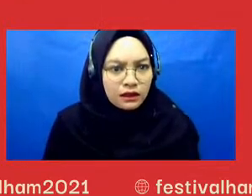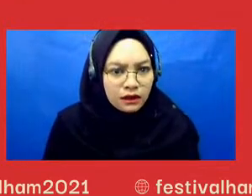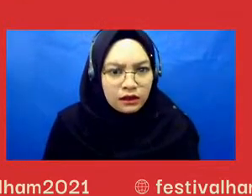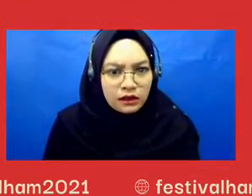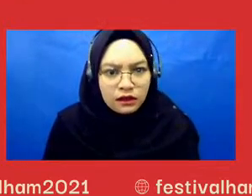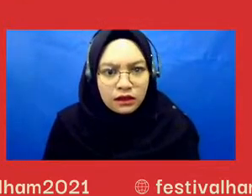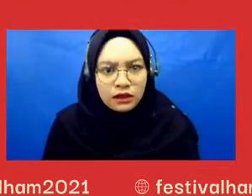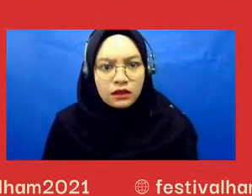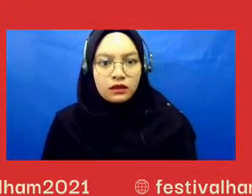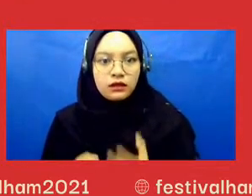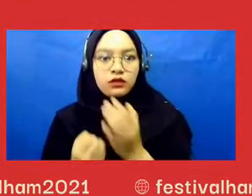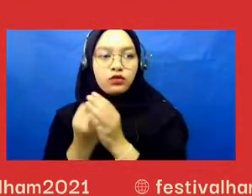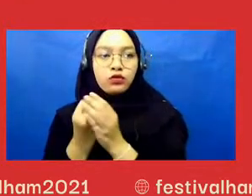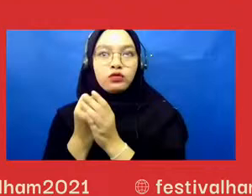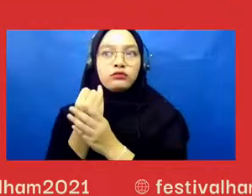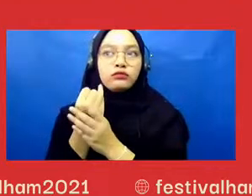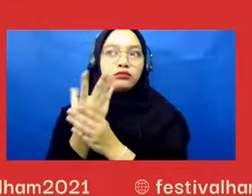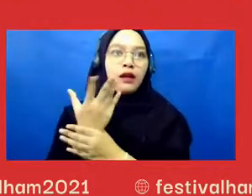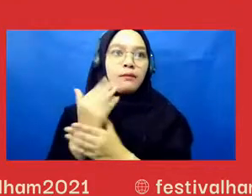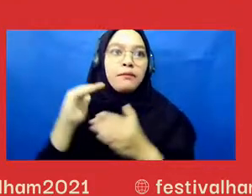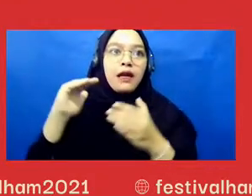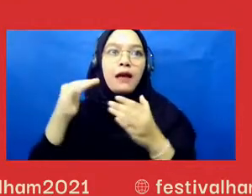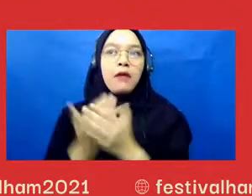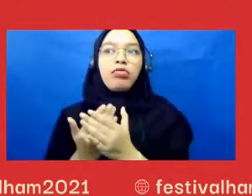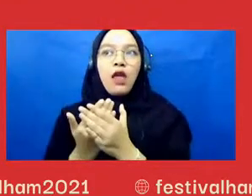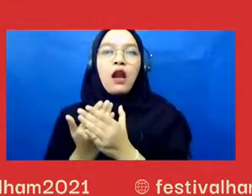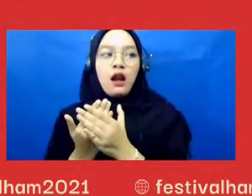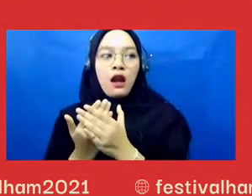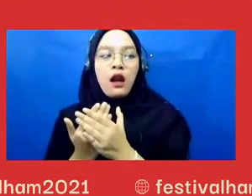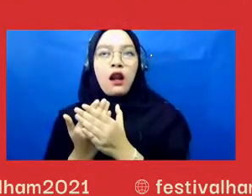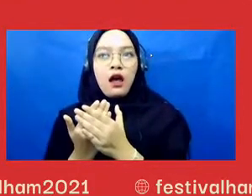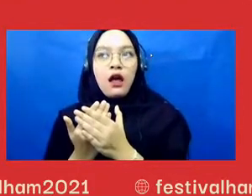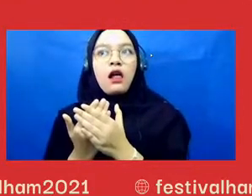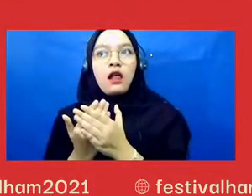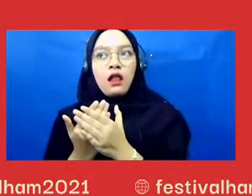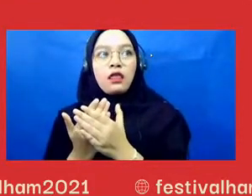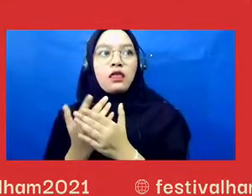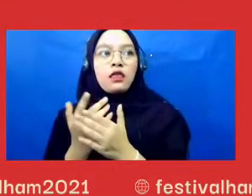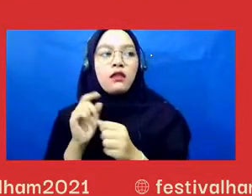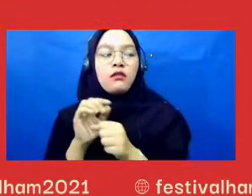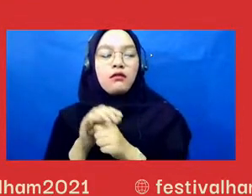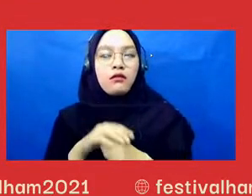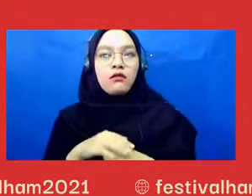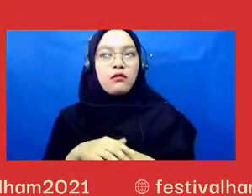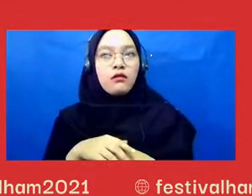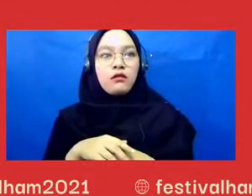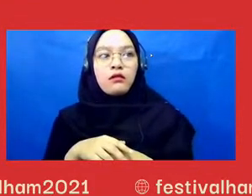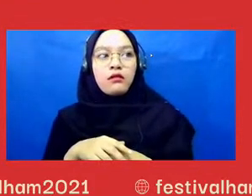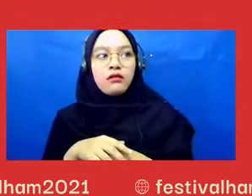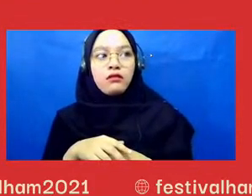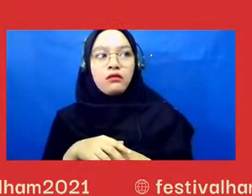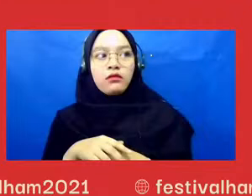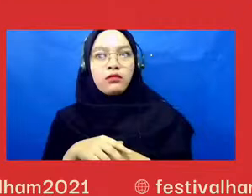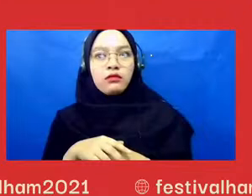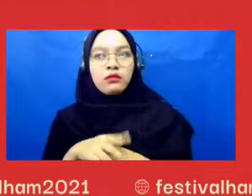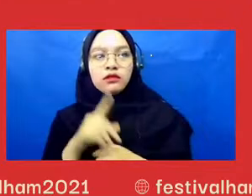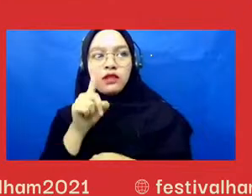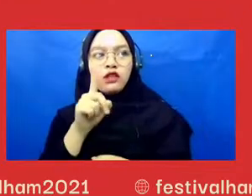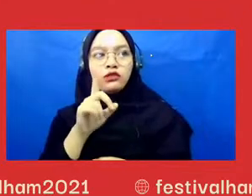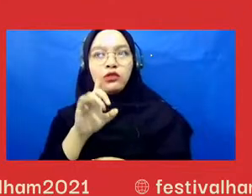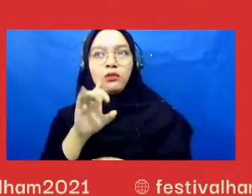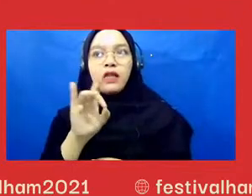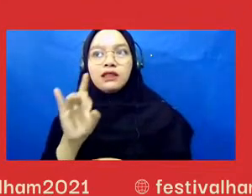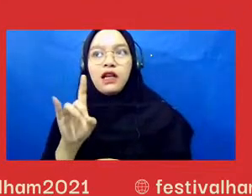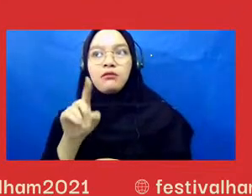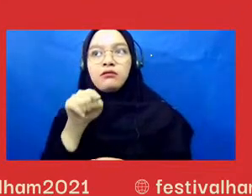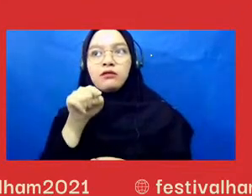sumber pendapatan lokal yang sejenis, tidak beragam. Dan ini memang menjadi